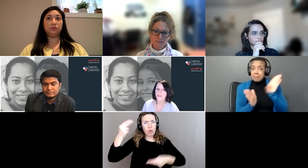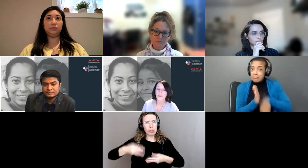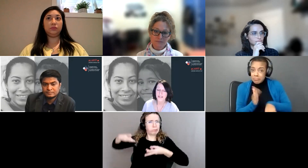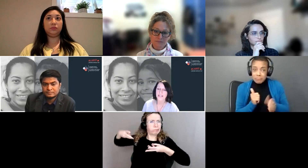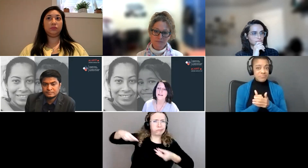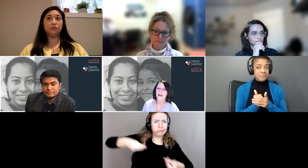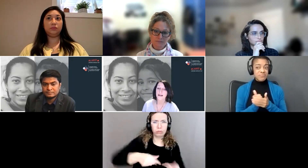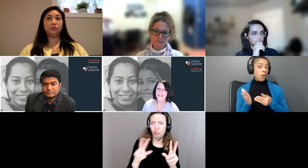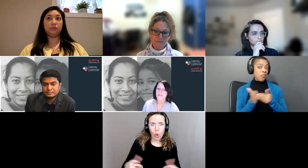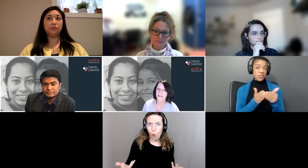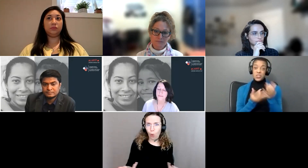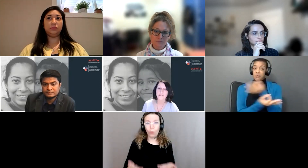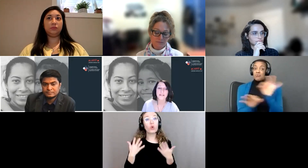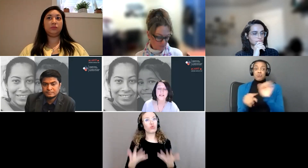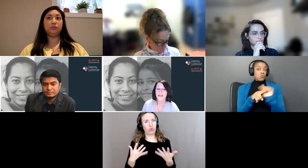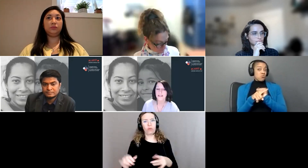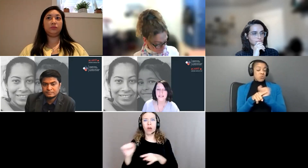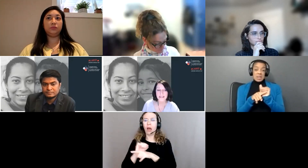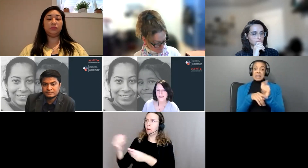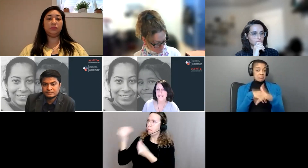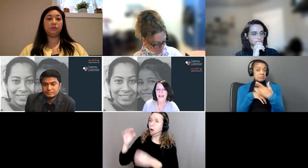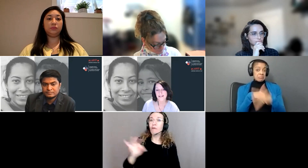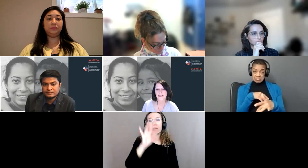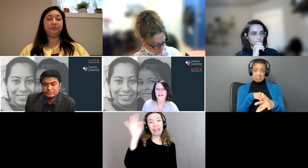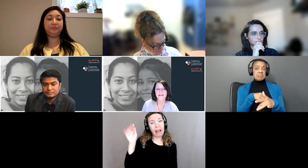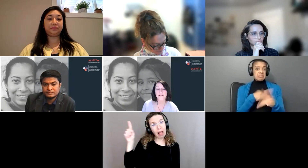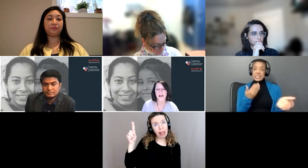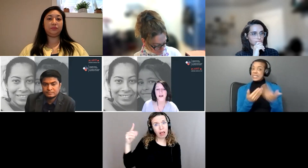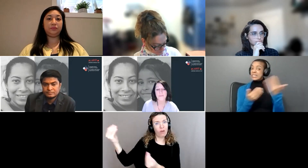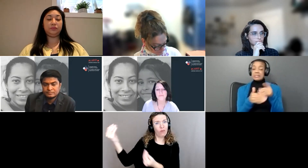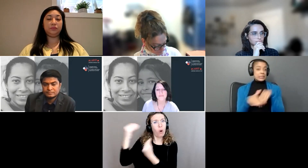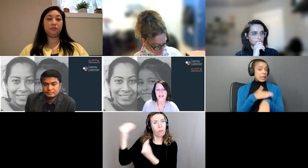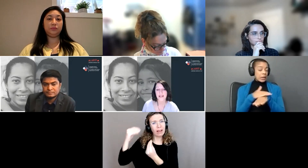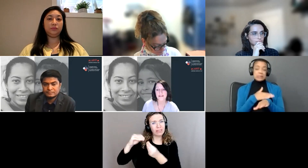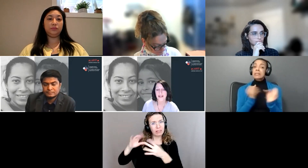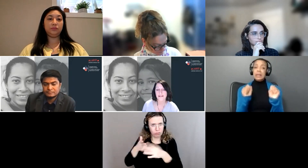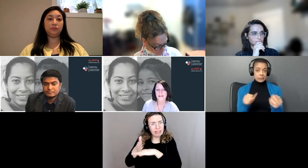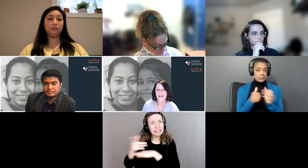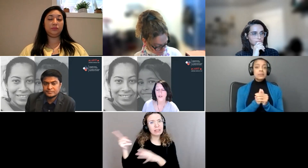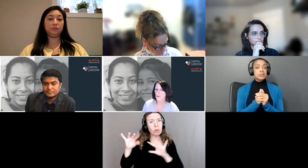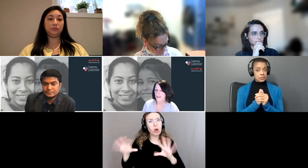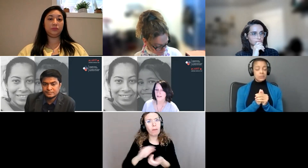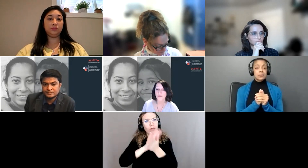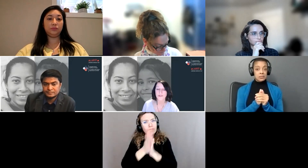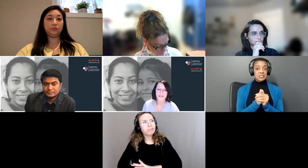Souvent, il y a des formations fédérales qui sont disponibles, qui sont accessibles